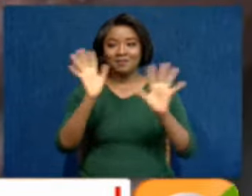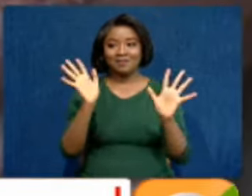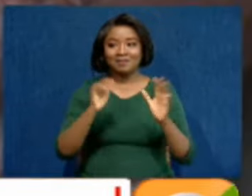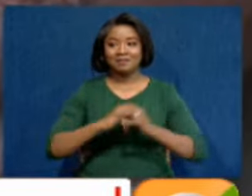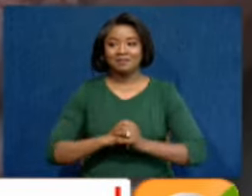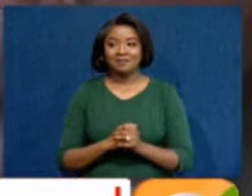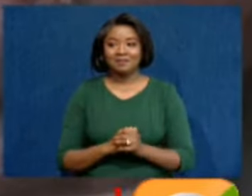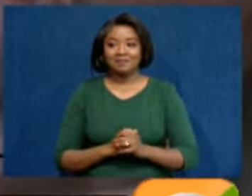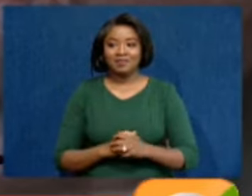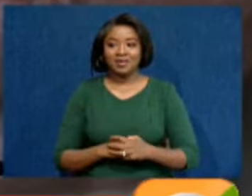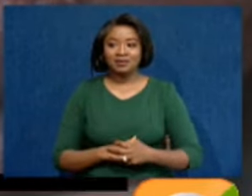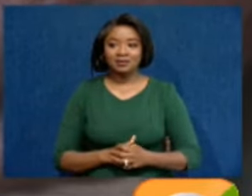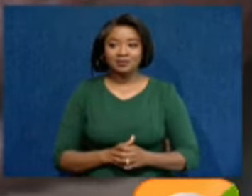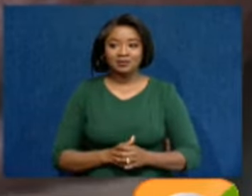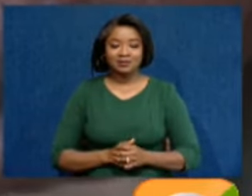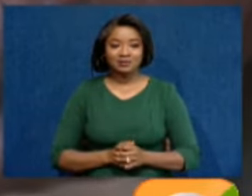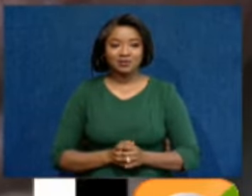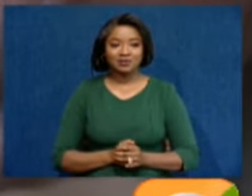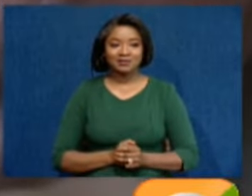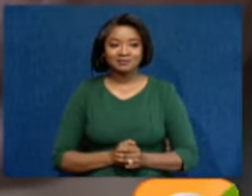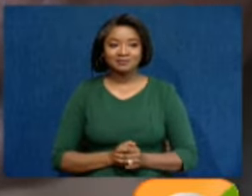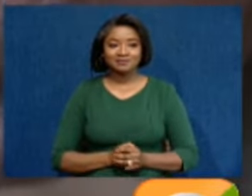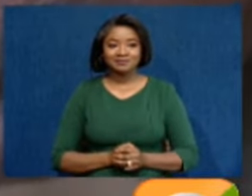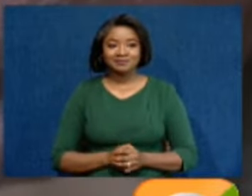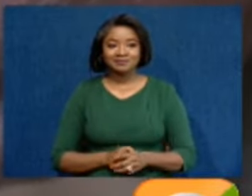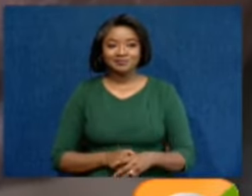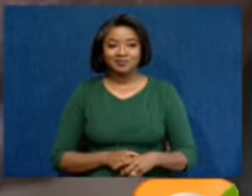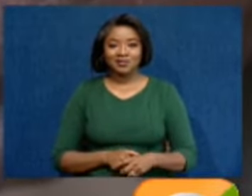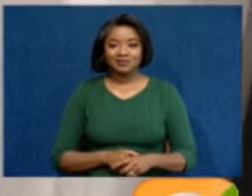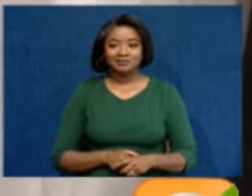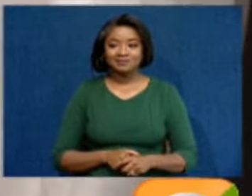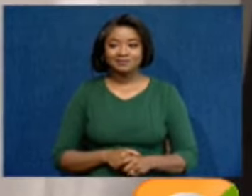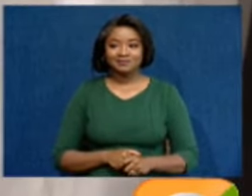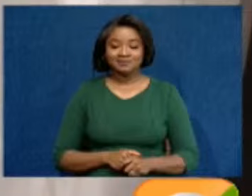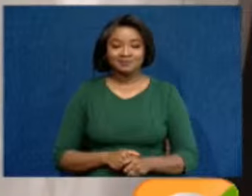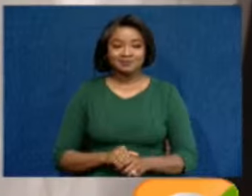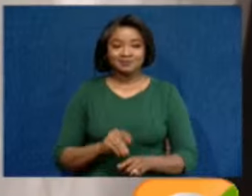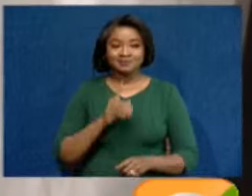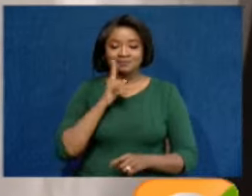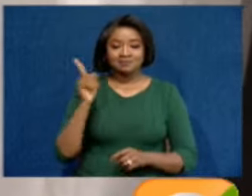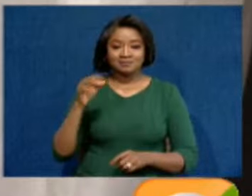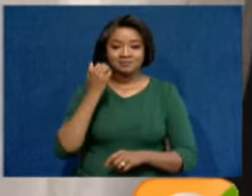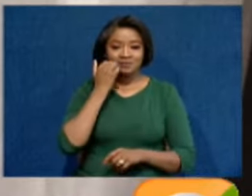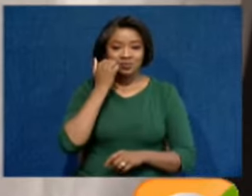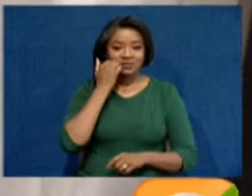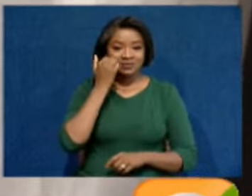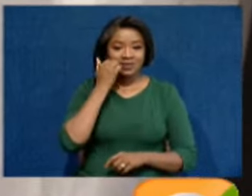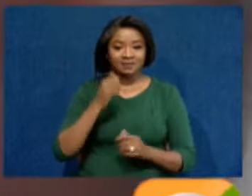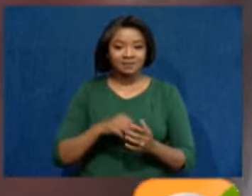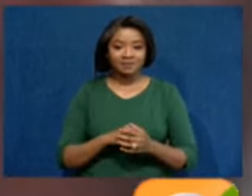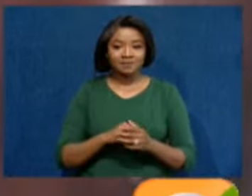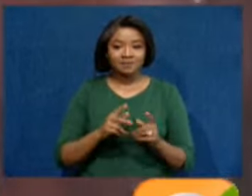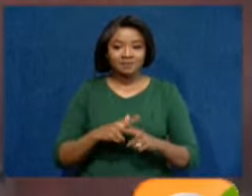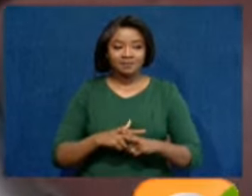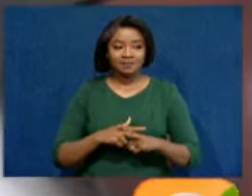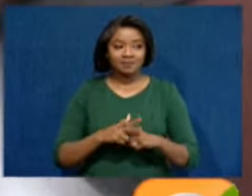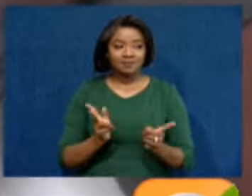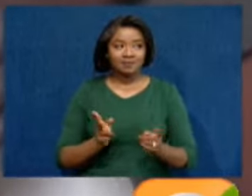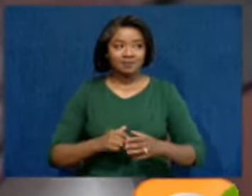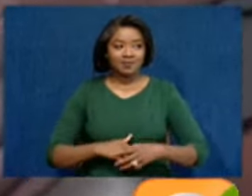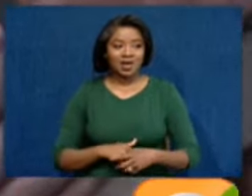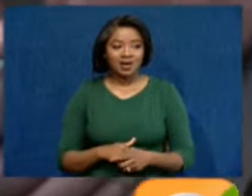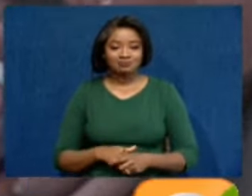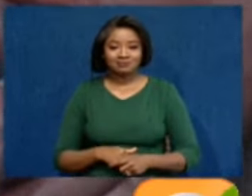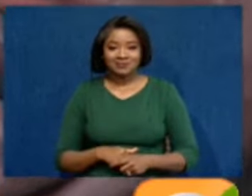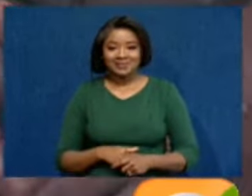case. Ugonjwa wa mpox uliotajwa kutokana na wanyama ulianza maeneo ya magharibi mwa Afrika na umeathiri